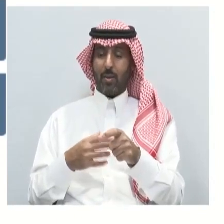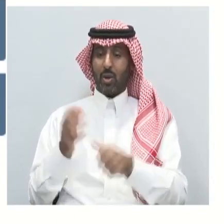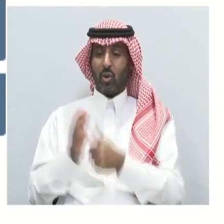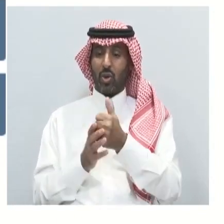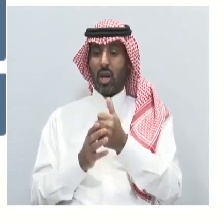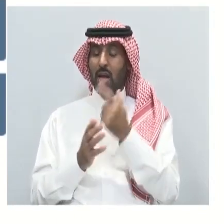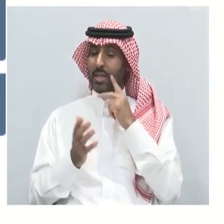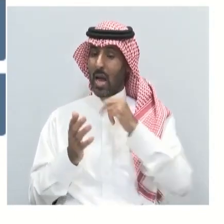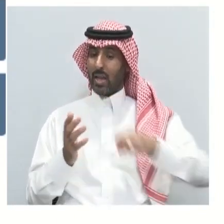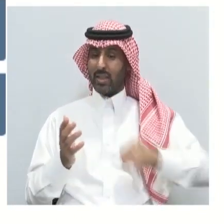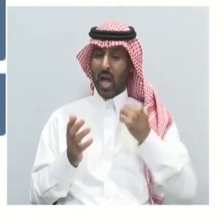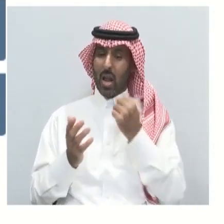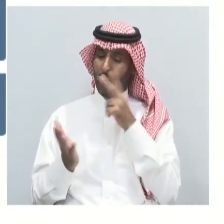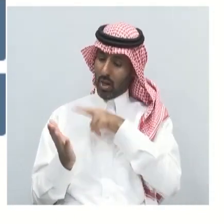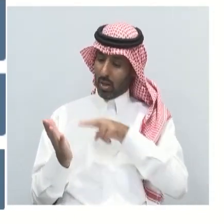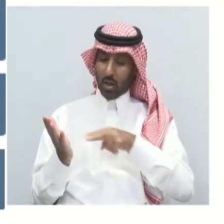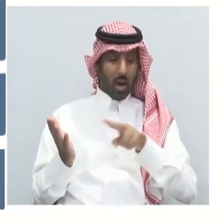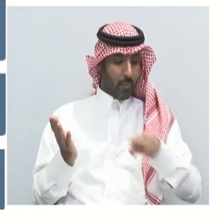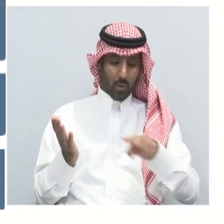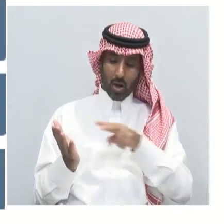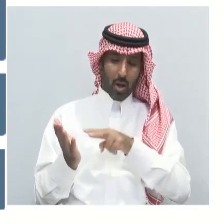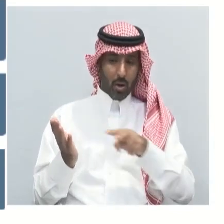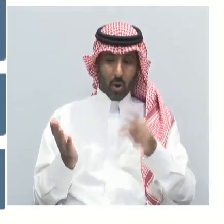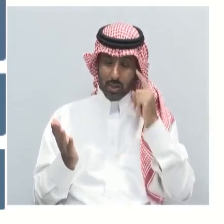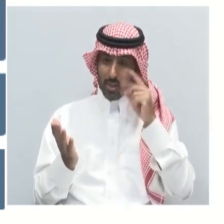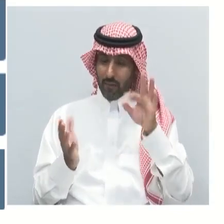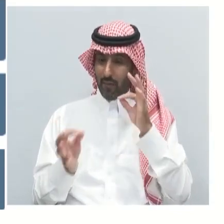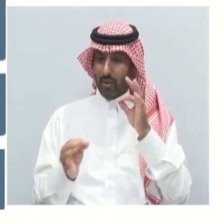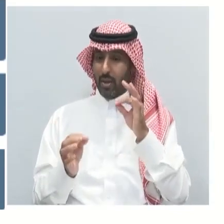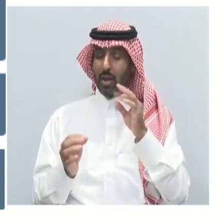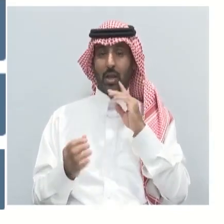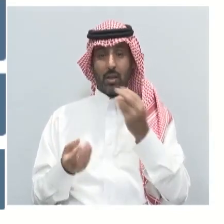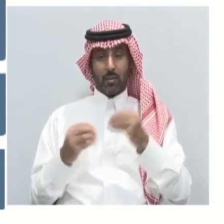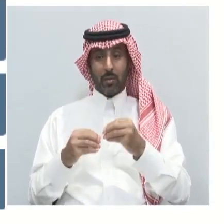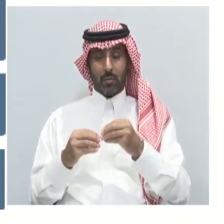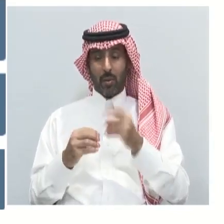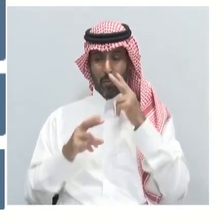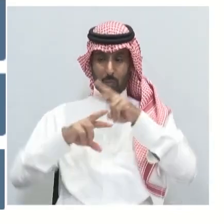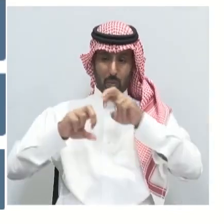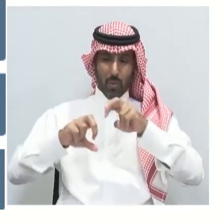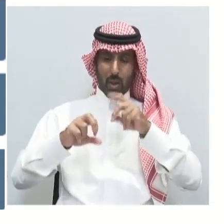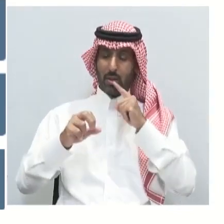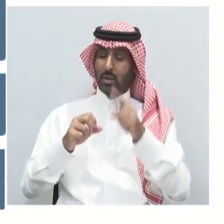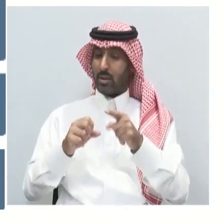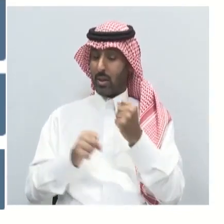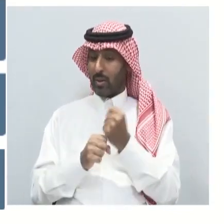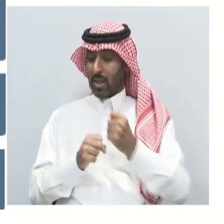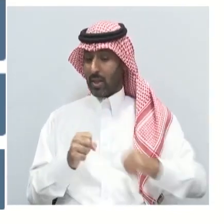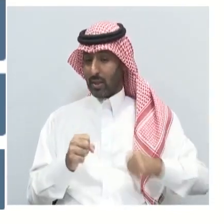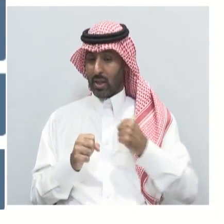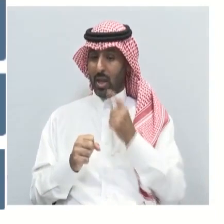القراءه والمقارنه والاستنباط تنميه المهارات البحثيه من خلال تطبيق الطالب مهارات